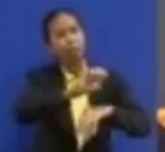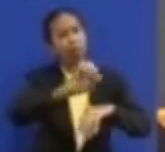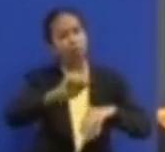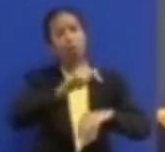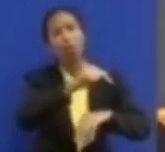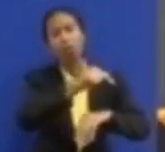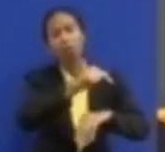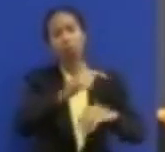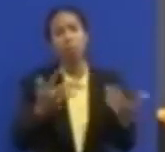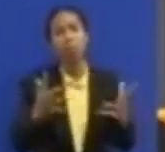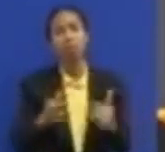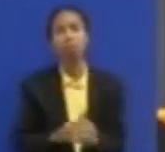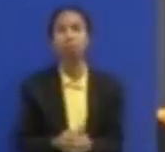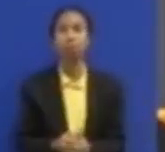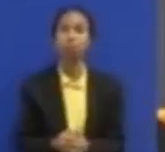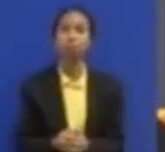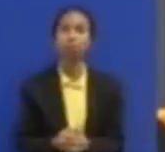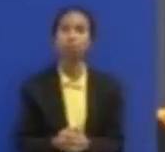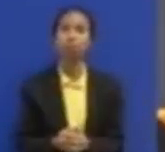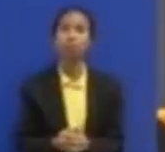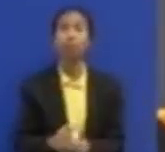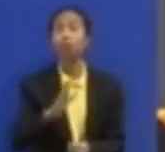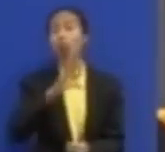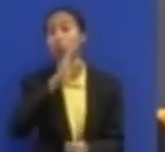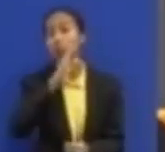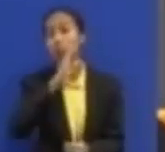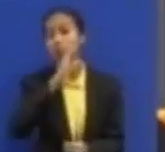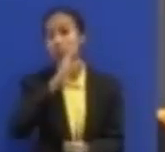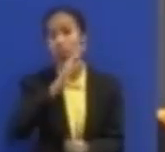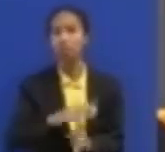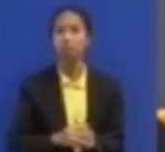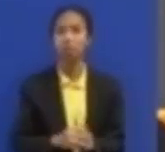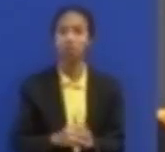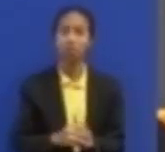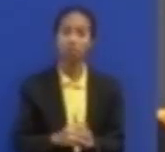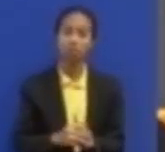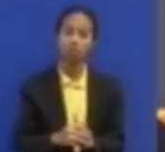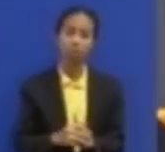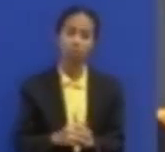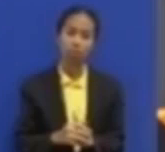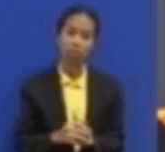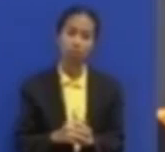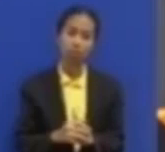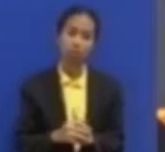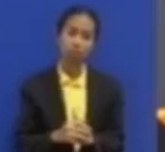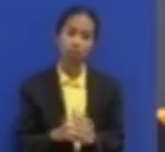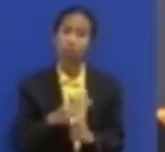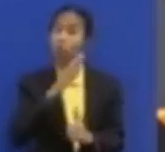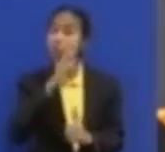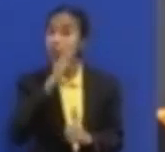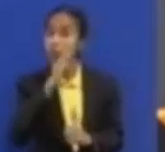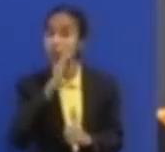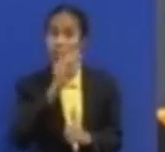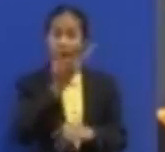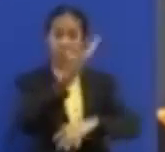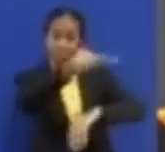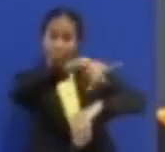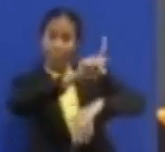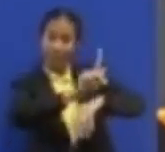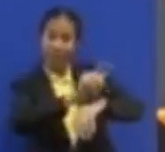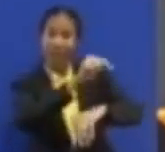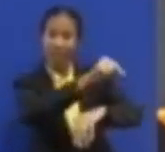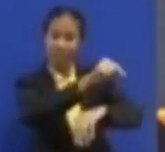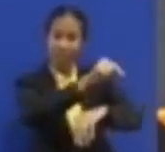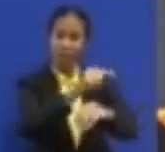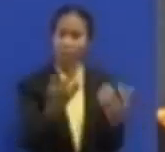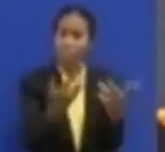ขออนุญาตประท้วงครับ ท่านประธานครับถ้าเกิดว่าการเลือกตั้งนายกรัฐมนตรีนั้นไม่ใช่ประธานสภาผู้แทนราษฎรเป็นผู้เป็นประธ